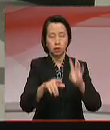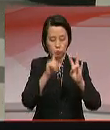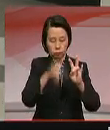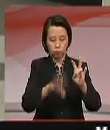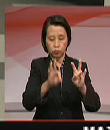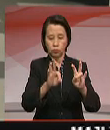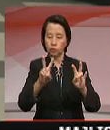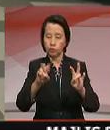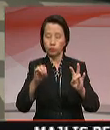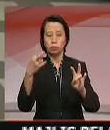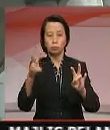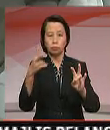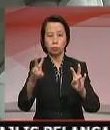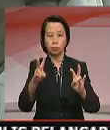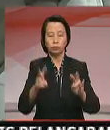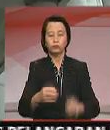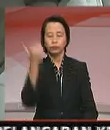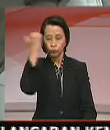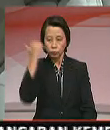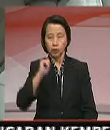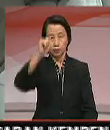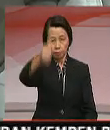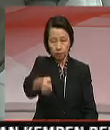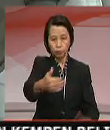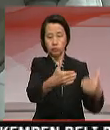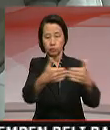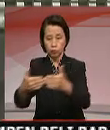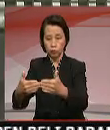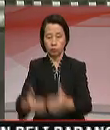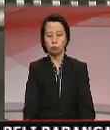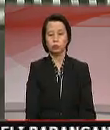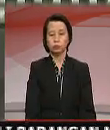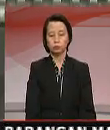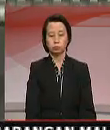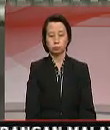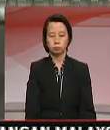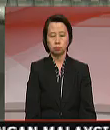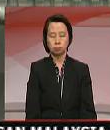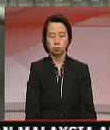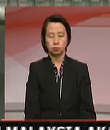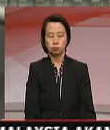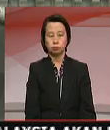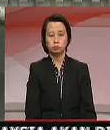7 September 2017 perbicaraan bersambung iso hai hai hai hai